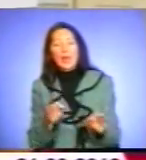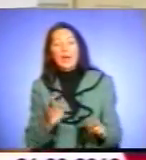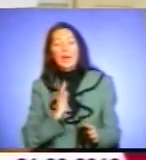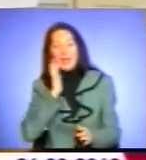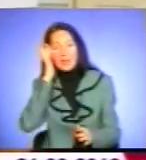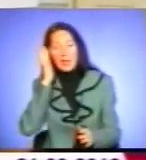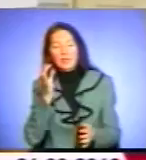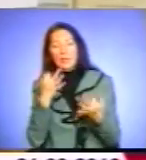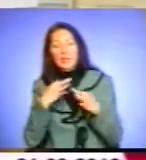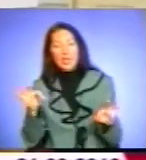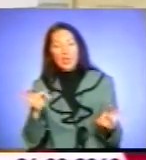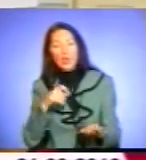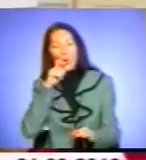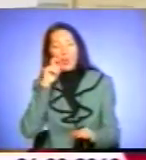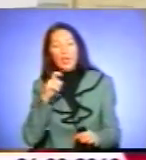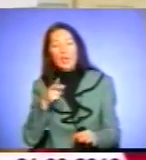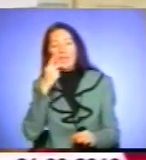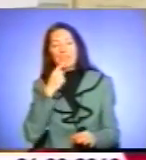червоні партизани, які